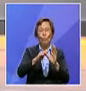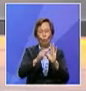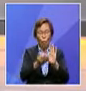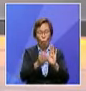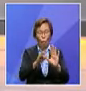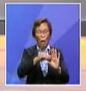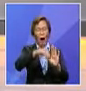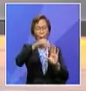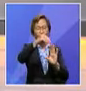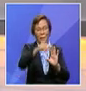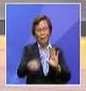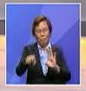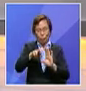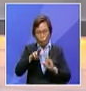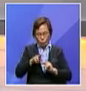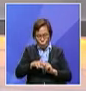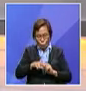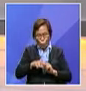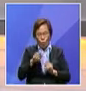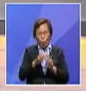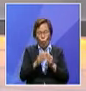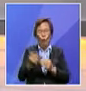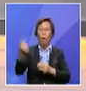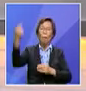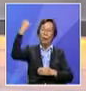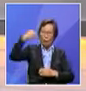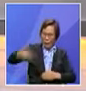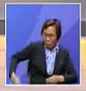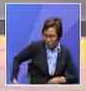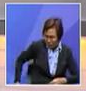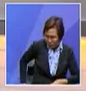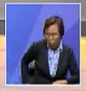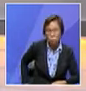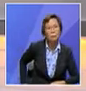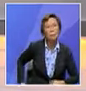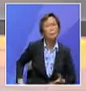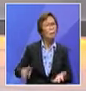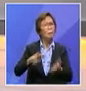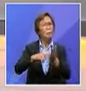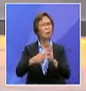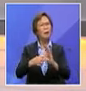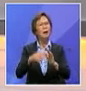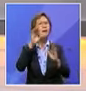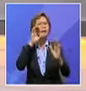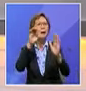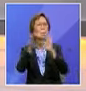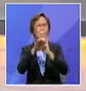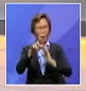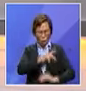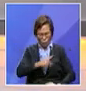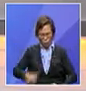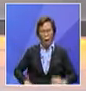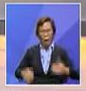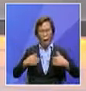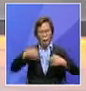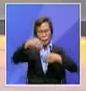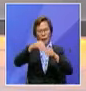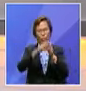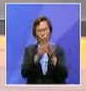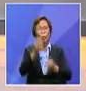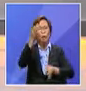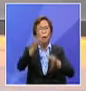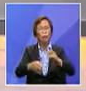dia. Tak boleh. Gambar Tuanku Agong di dalam itu. Ya, jadi kalau duduk, tak ada meja,